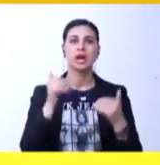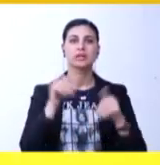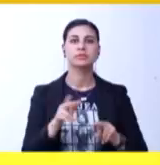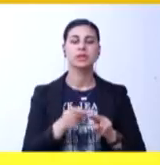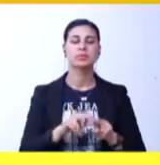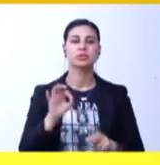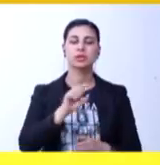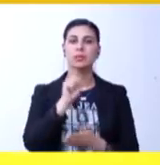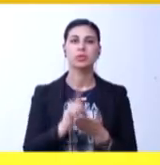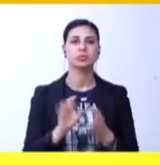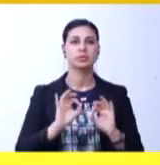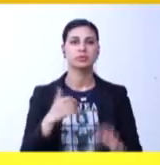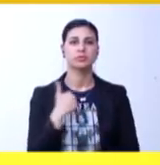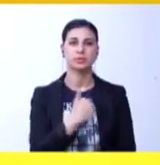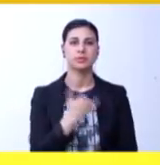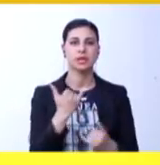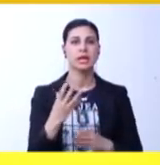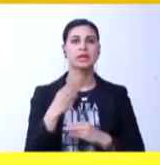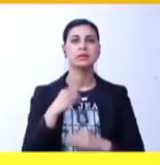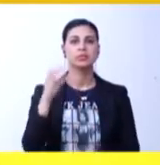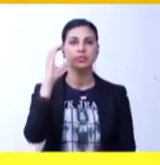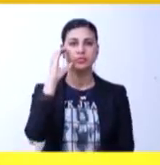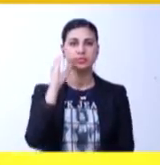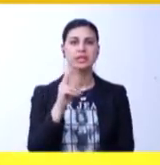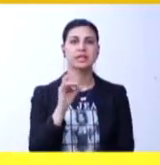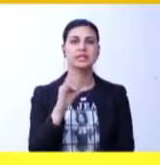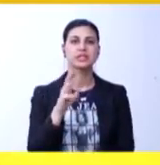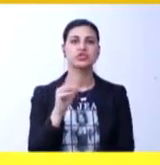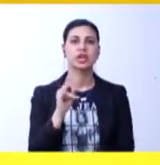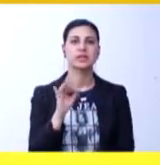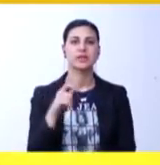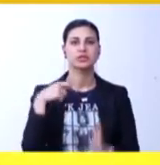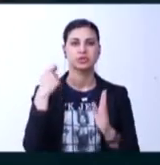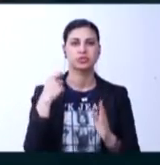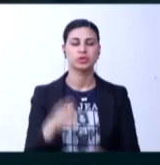ამის შესახებ აუცილებლად გიამბოთ თქვენ. მოდით ერთად ნახოთ კრისტის შანავას სიუჟეტი.